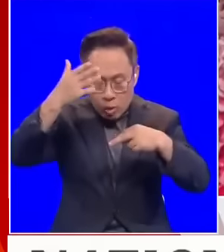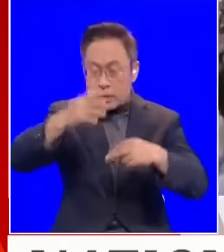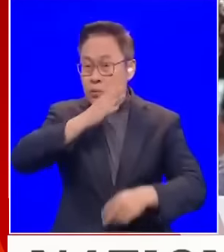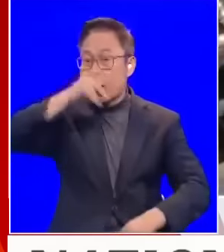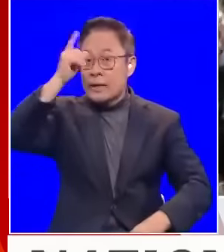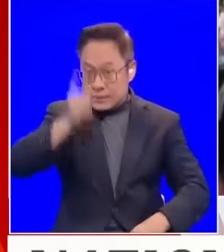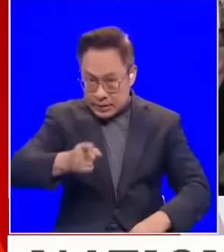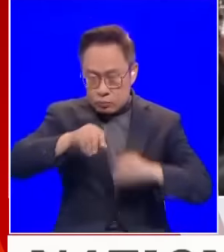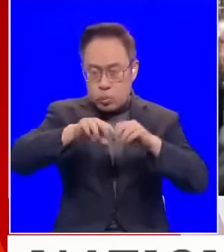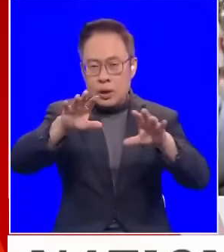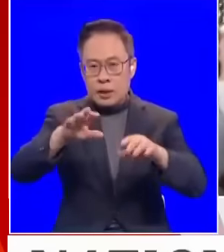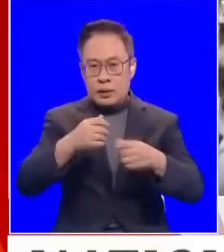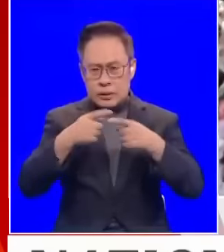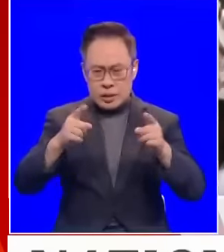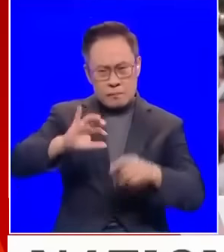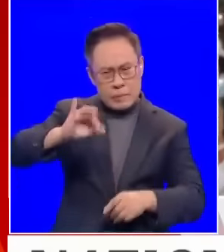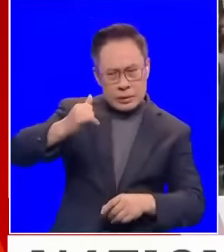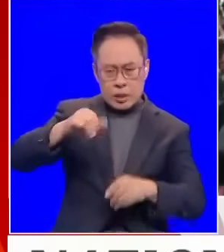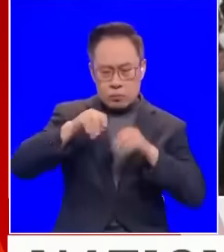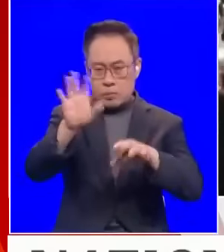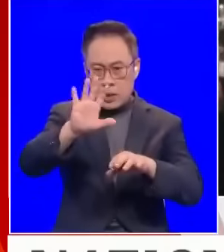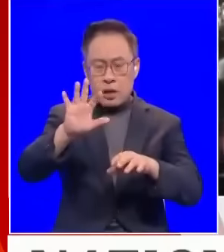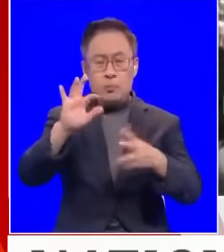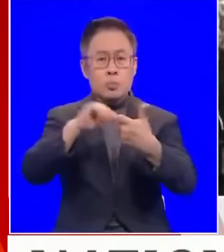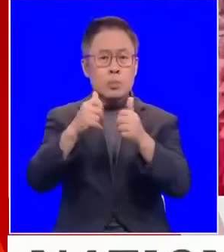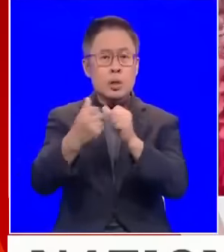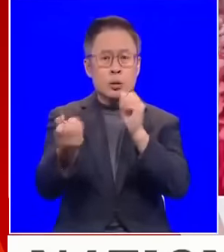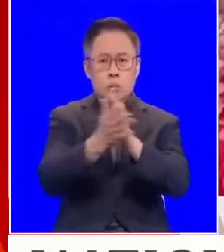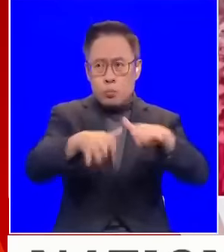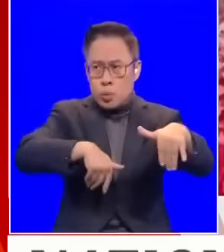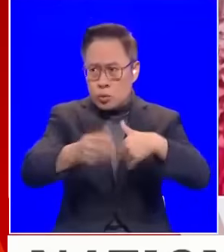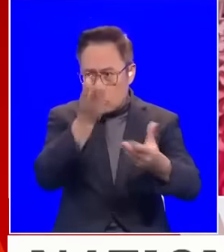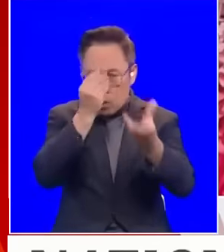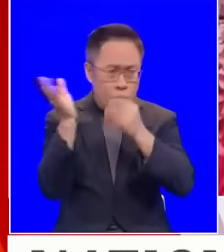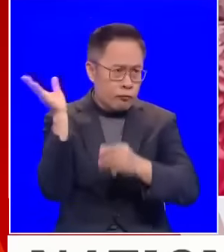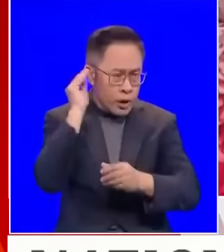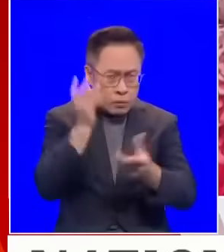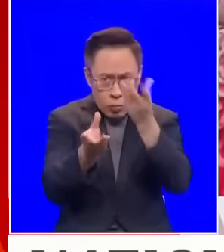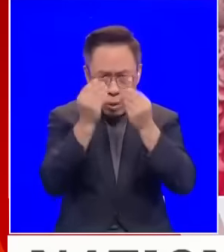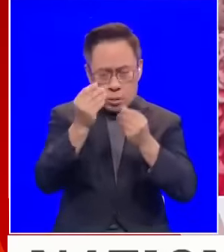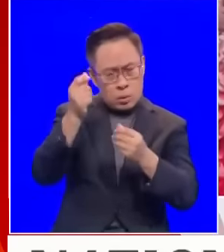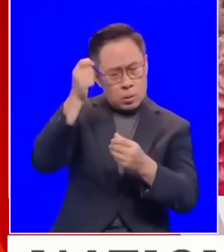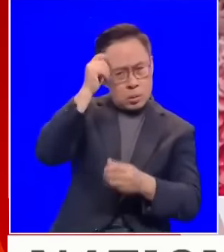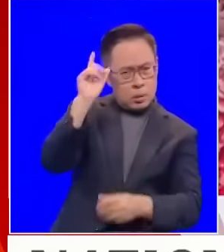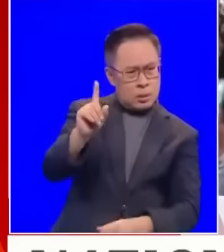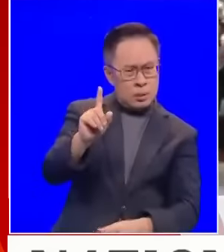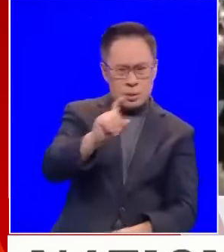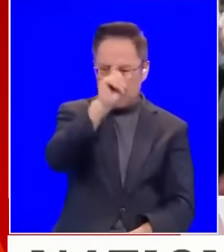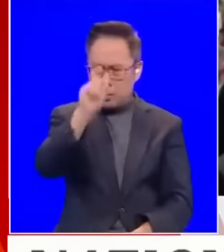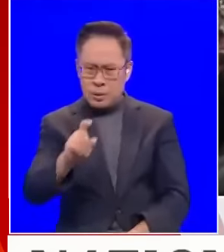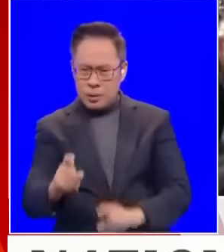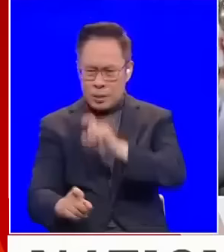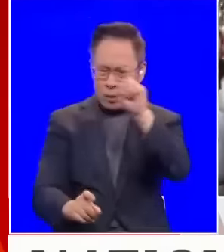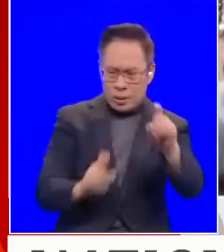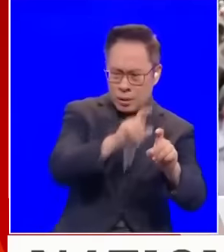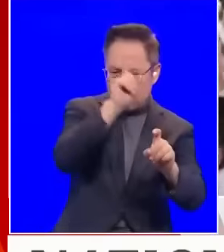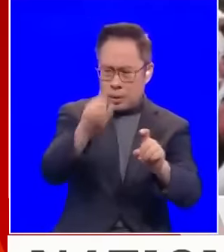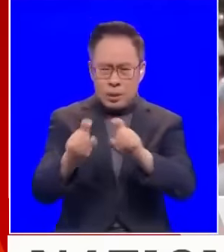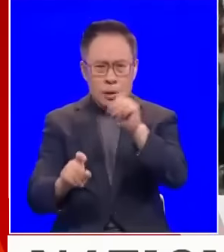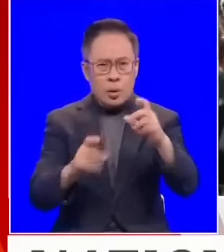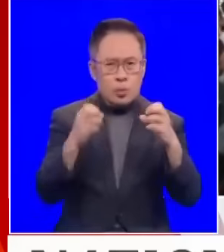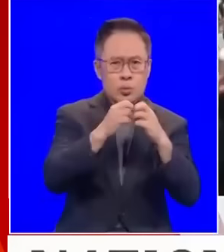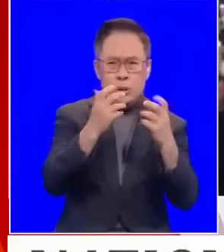ทำให้ประชาชนไขว้เขวต่อข้อเท็จจริงว่าเรื่องนี้ทำไมเจ้าหน้าที่ของรั